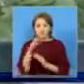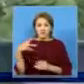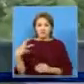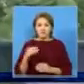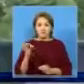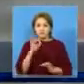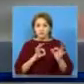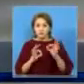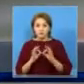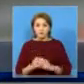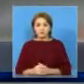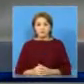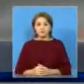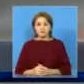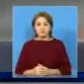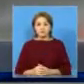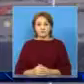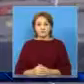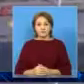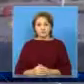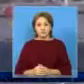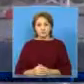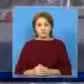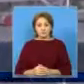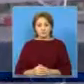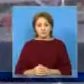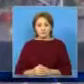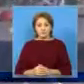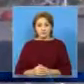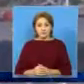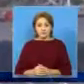тонн клубники. Николай Сырбов, Самат Каликенов, Руслан Ельтаев, телеканал Актобе.